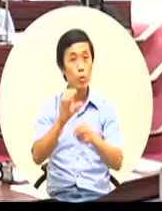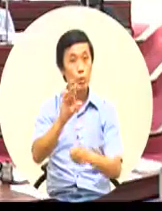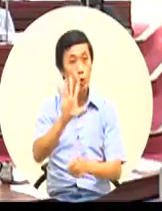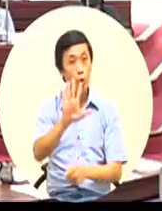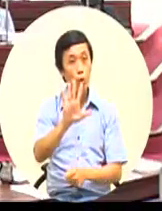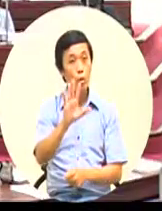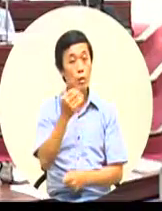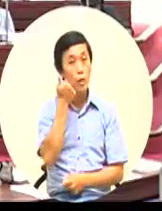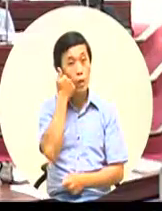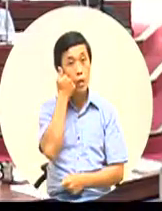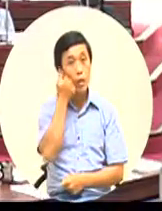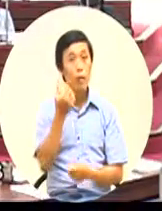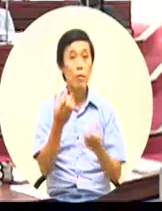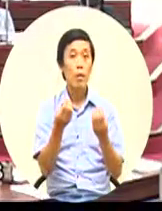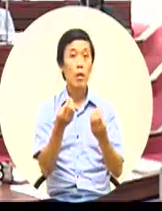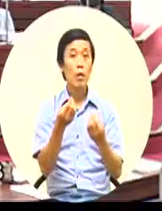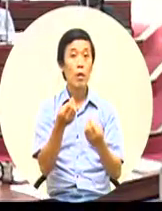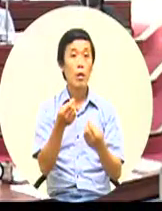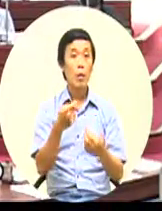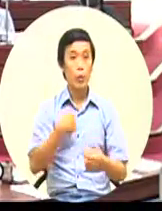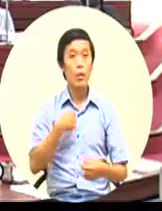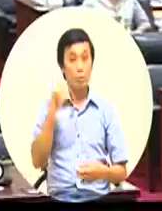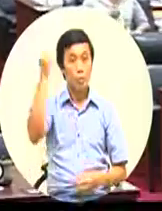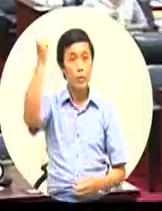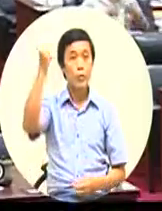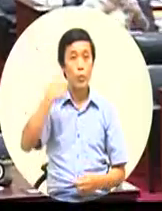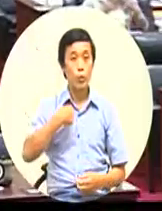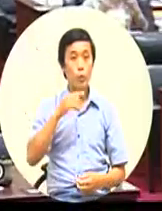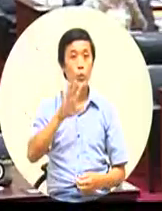无人啦，本色是啦，所以本色举手。